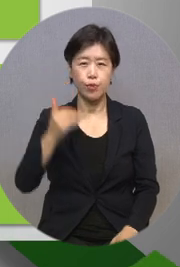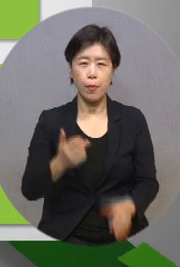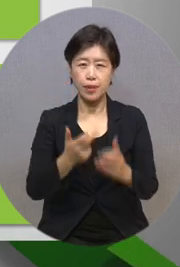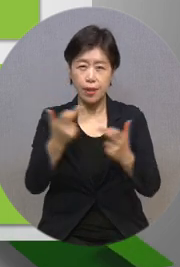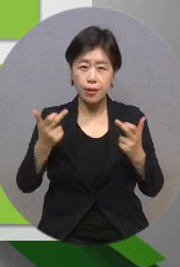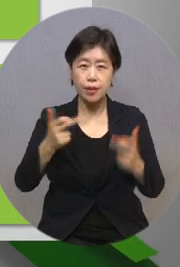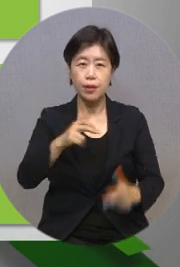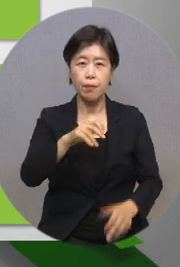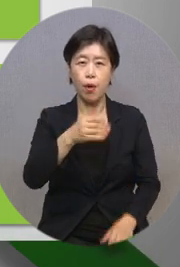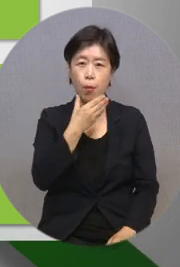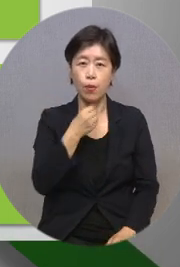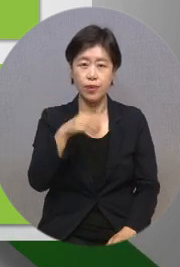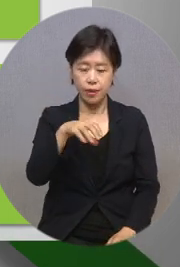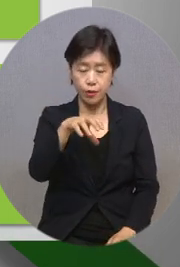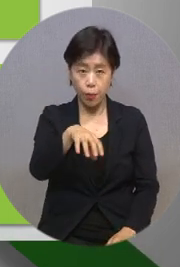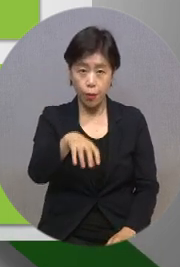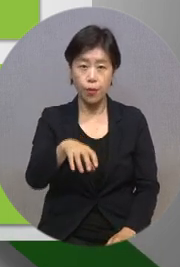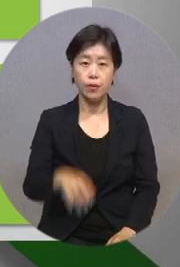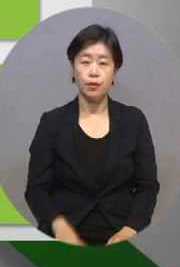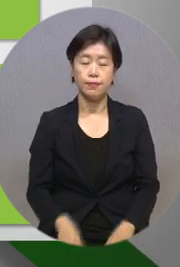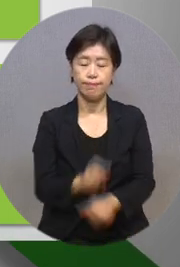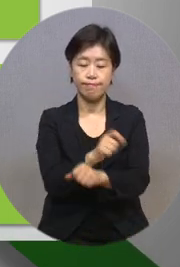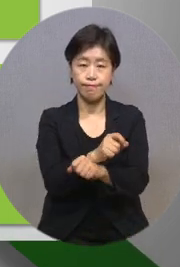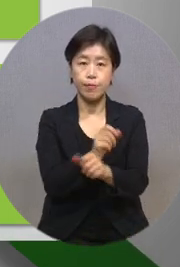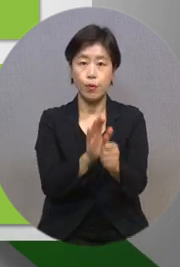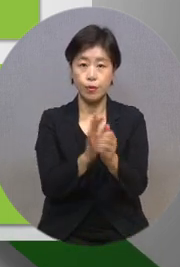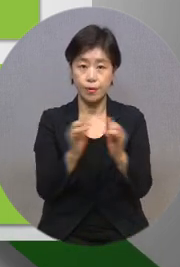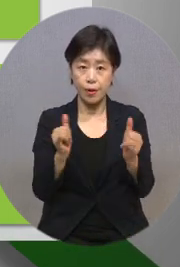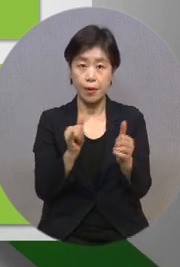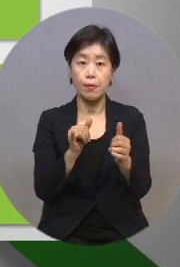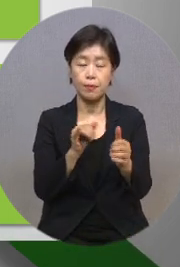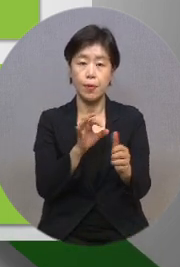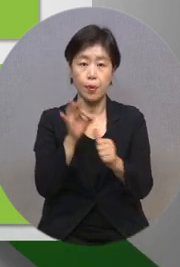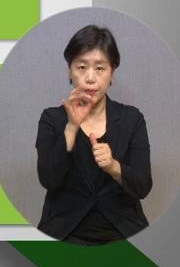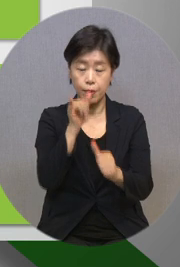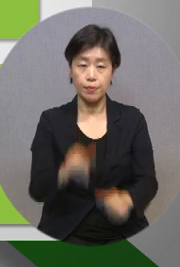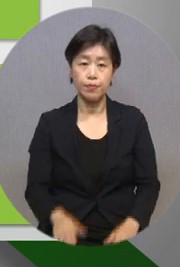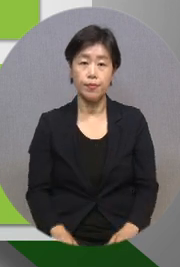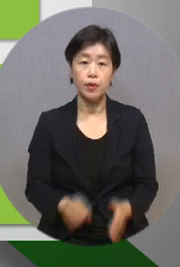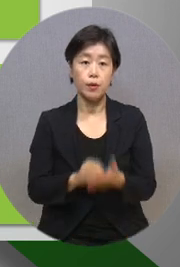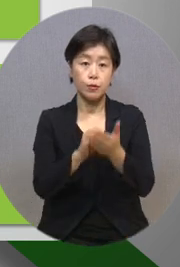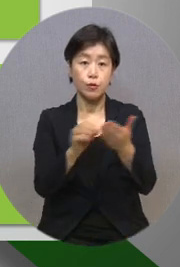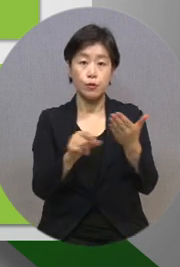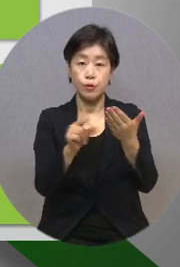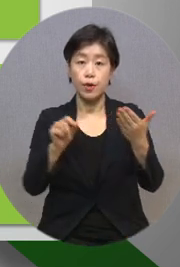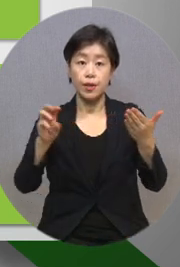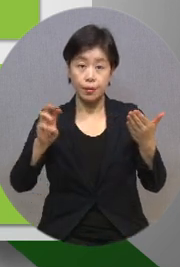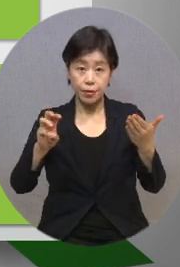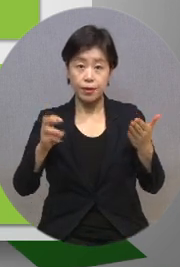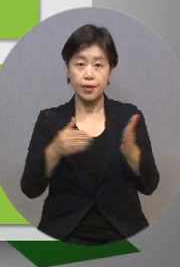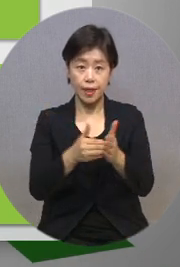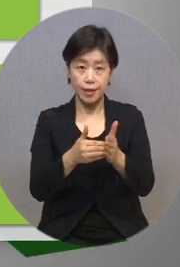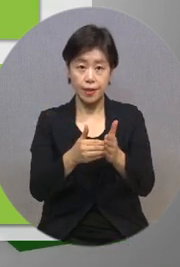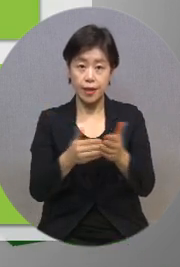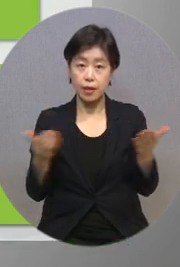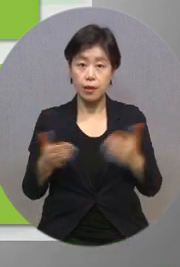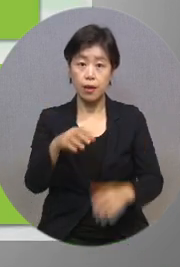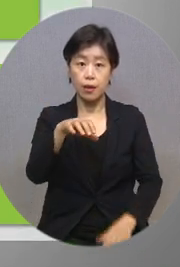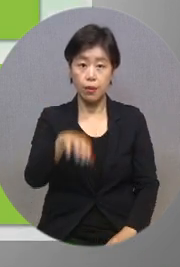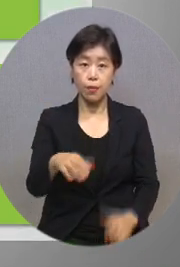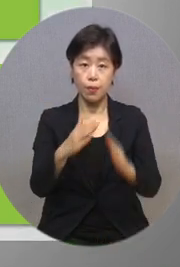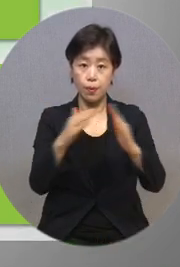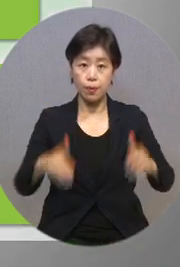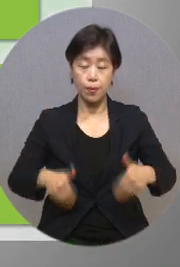한국산림복지진흥원에서 사무보조원을 모집합니다. 접수 마감일은 9월 30일까지며 근무지는 전남